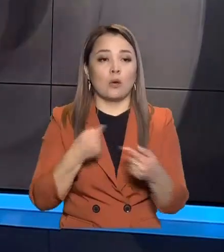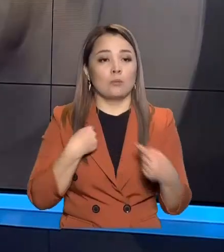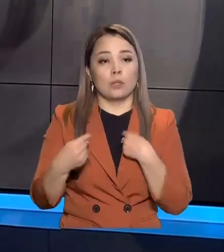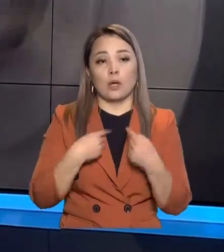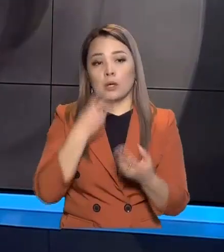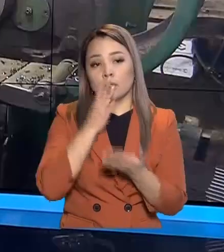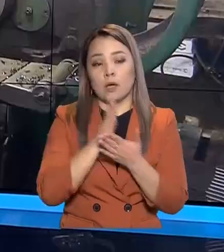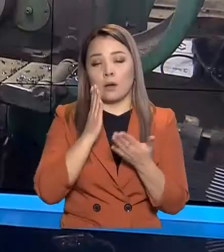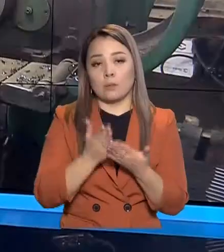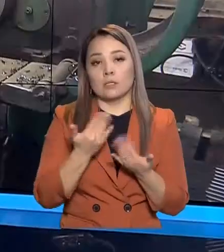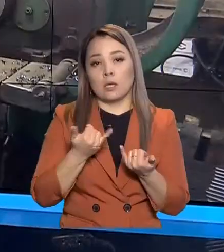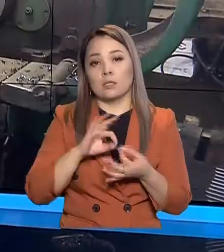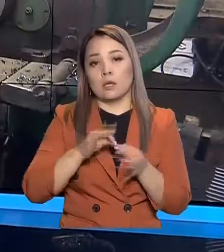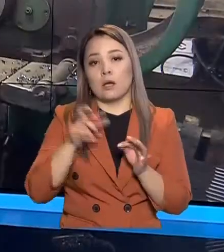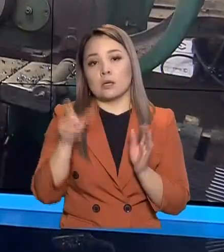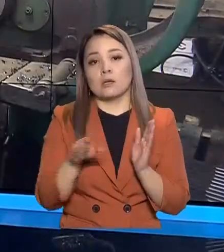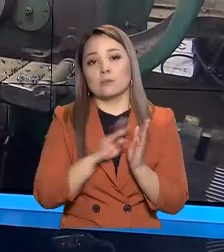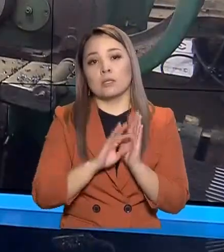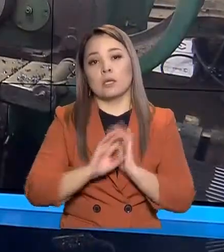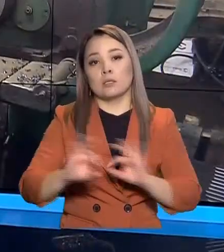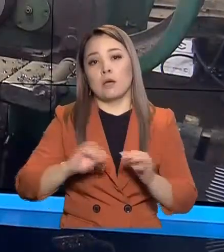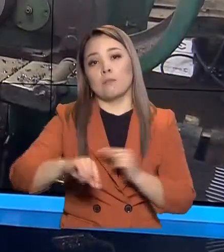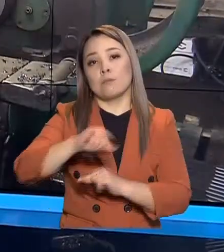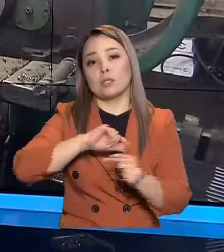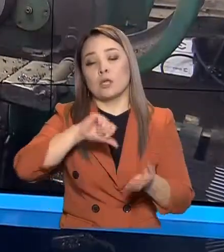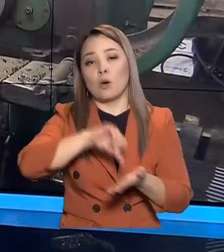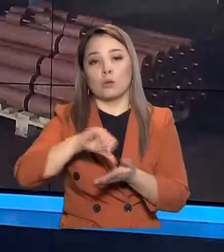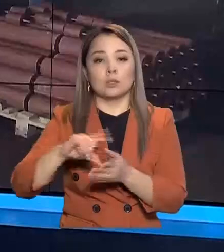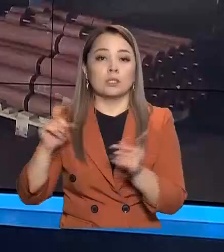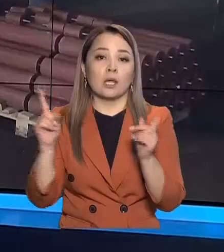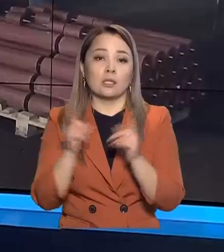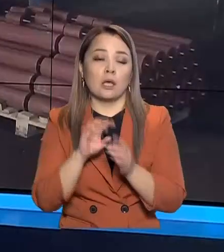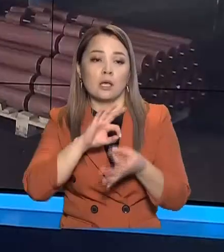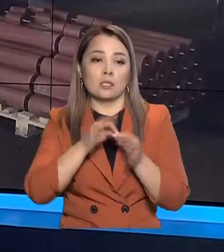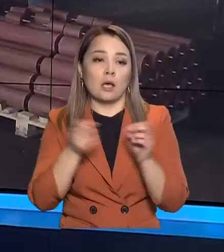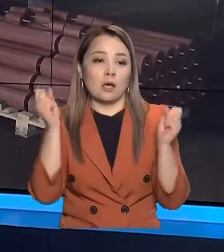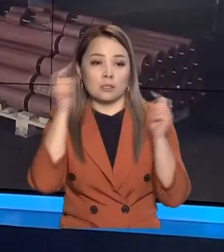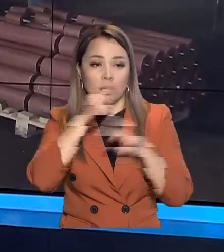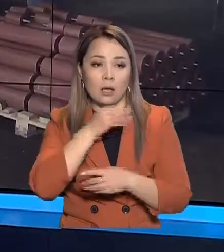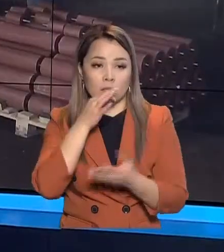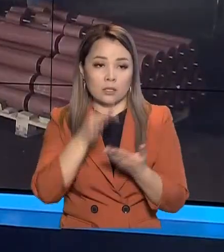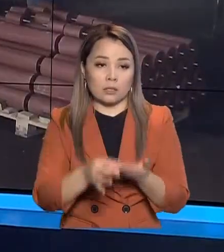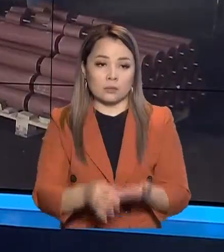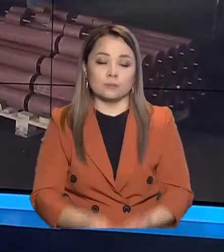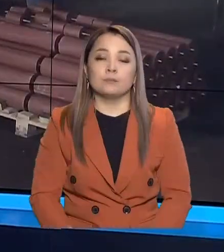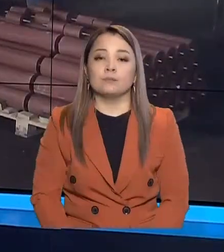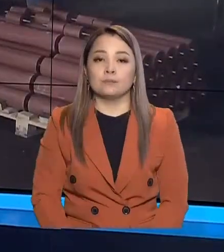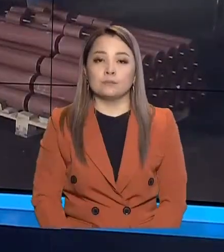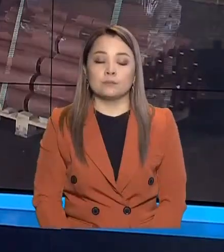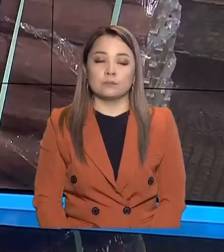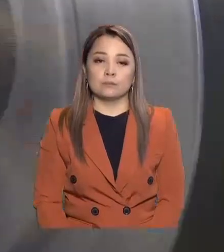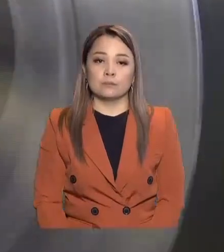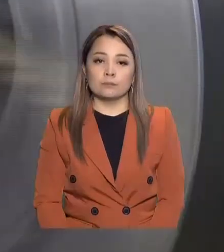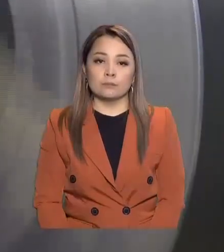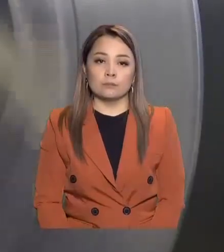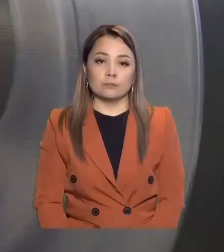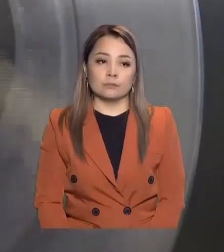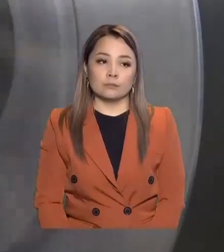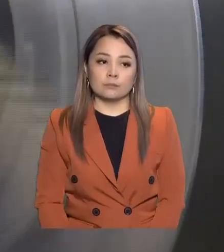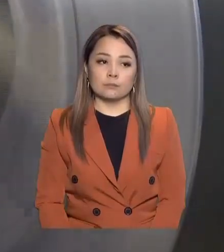отыр. Тілшіміз Руслан Нұрланұлы бизнес өкілдерімен кездесіп, мәселенің мән-жайын анықтады.